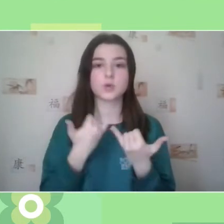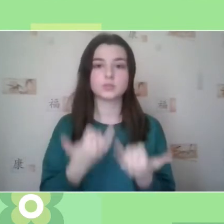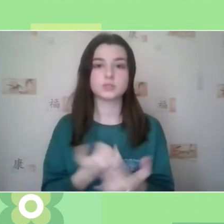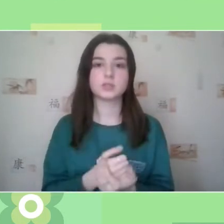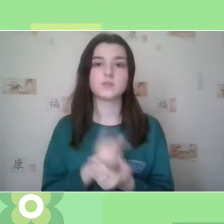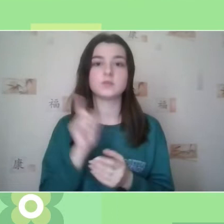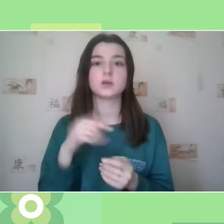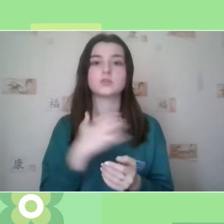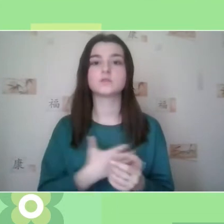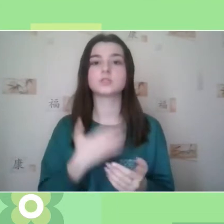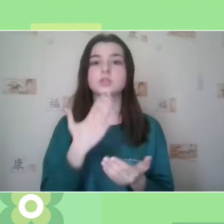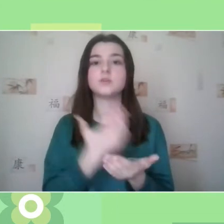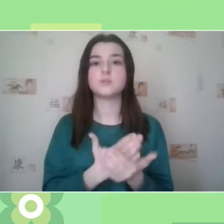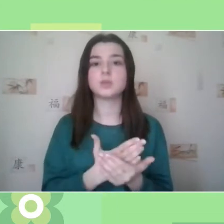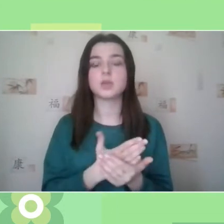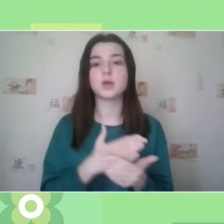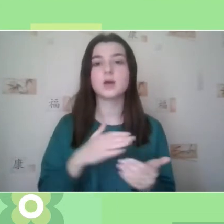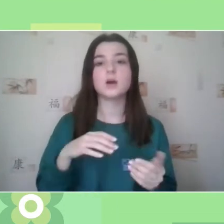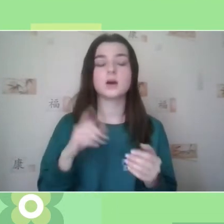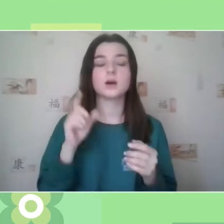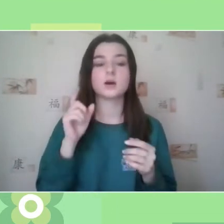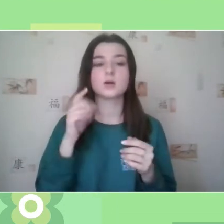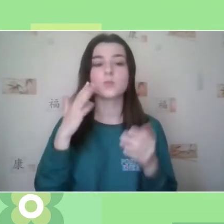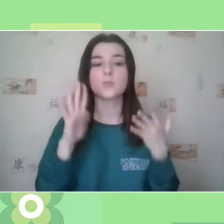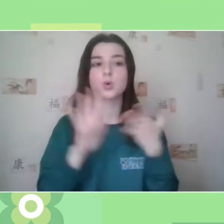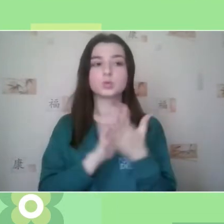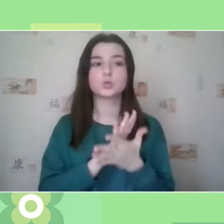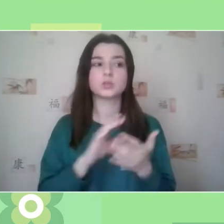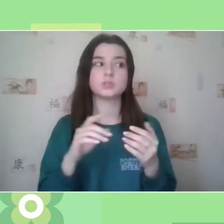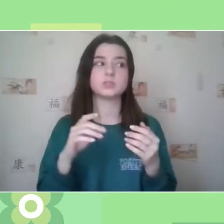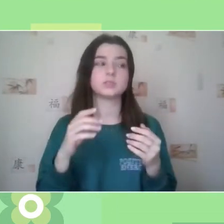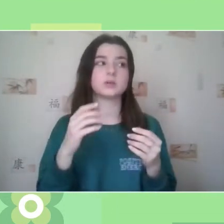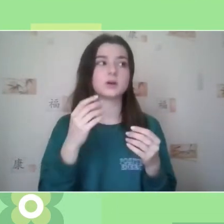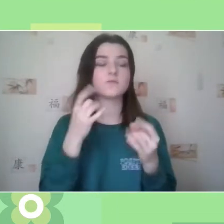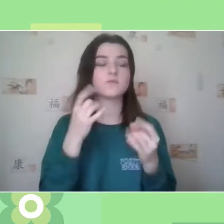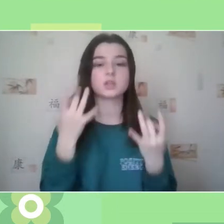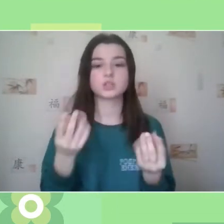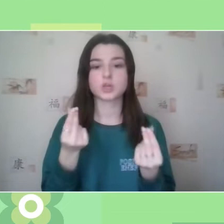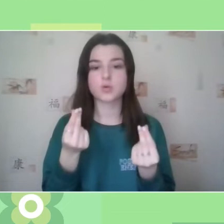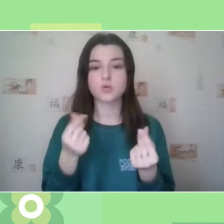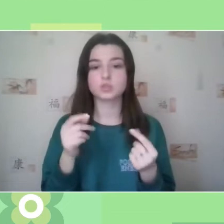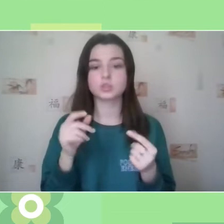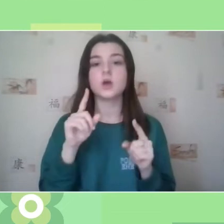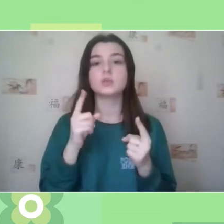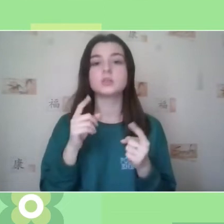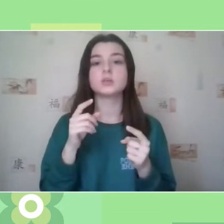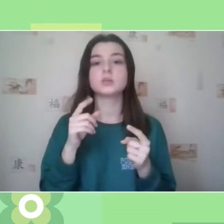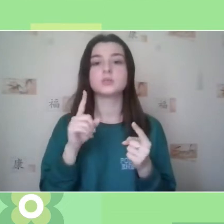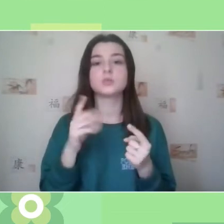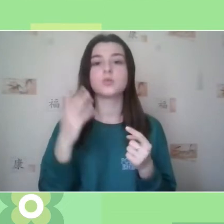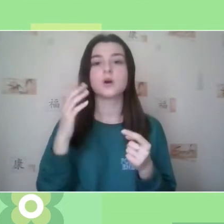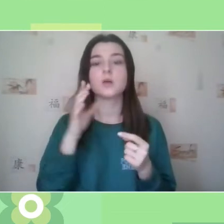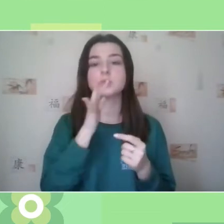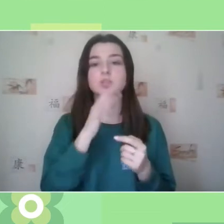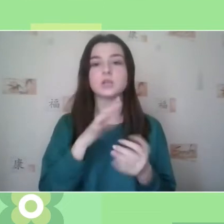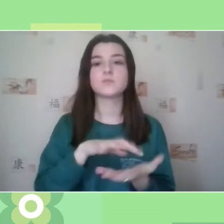є прозорість процесу передачі і витрачання коштів. Неймовірно важливим. Саме тому ми, наприклад, під час великоднього